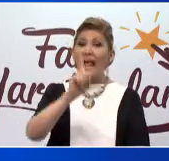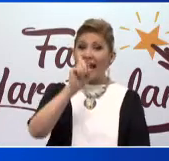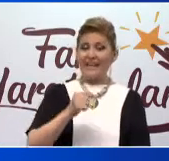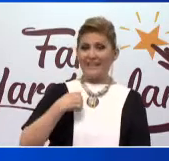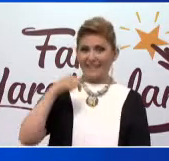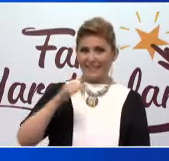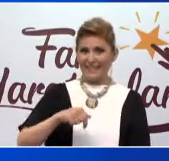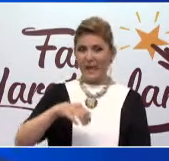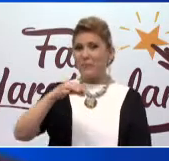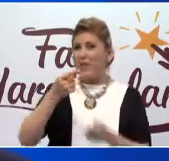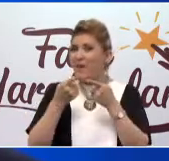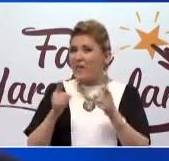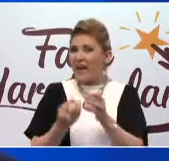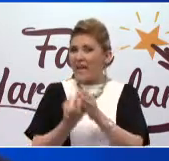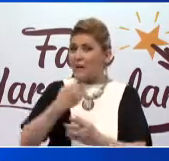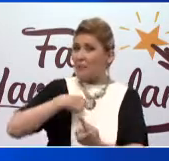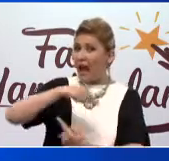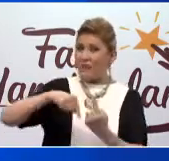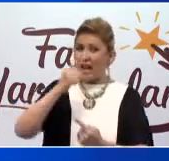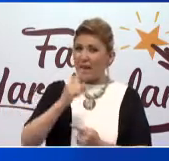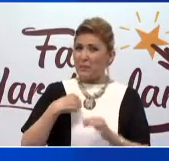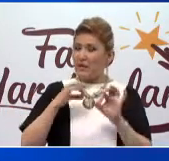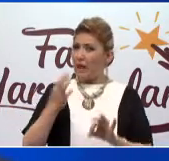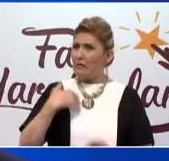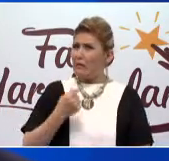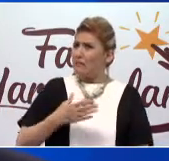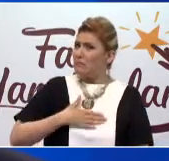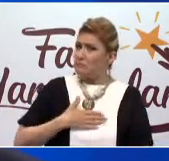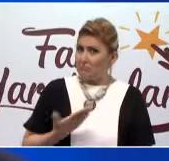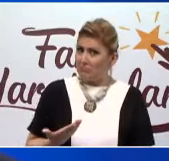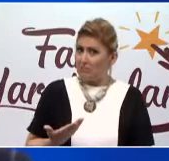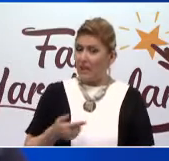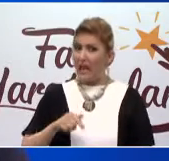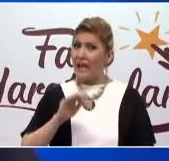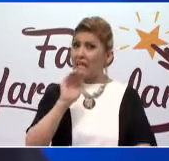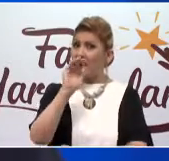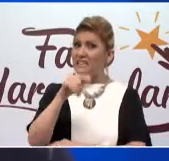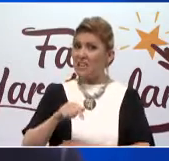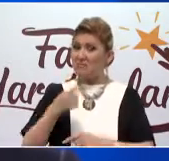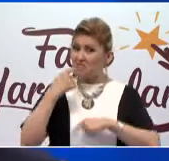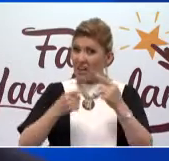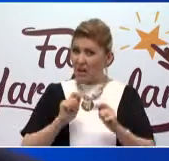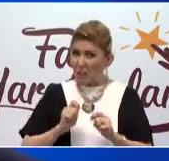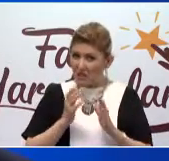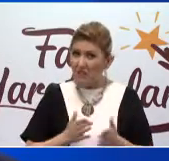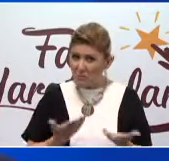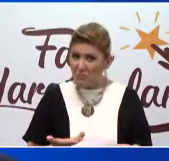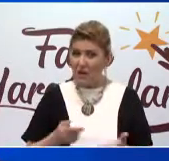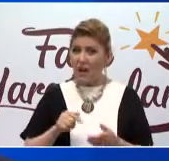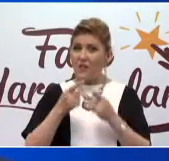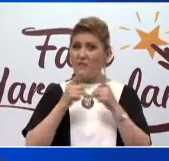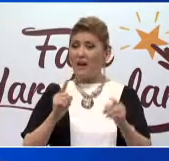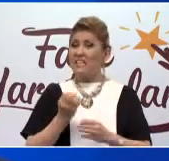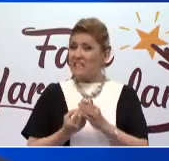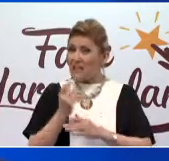sevgili seyirciler fark yaratanları aramaya başladığımızda şöyle bir endişeye kapılmıştık. Acaba gelecek sezon devam edebilecek miyiz? Yeteri sayıda fark yaratan var